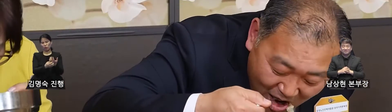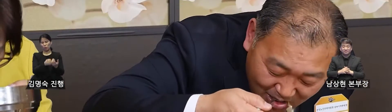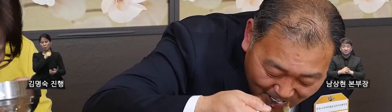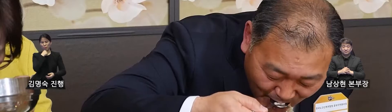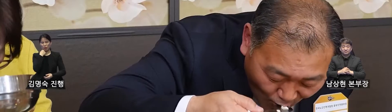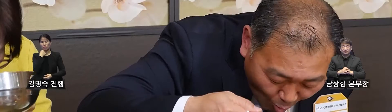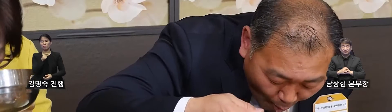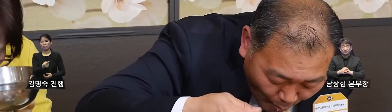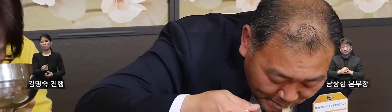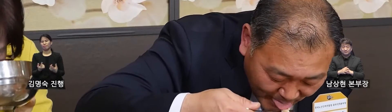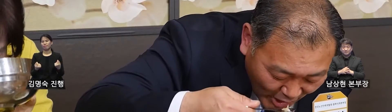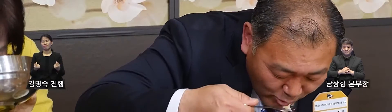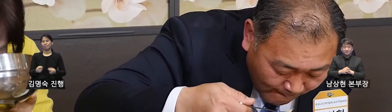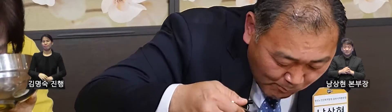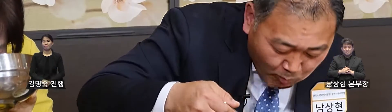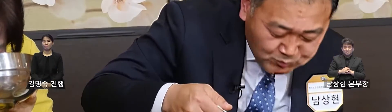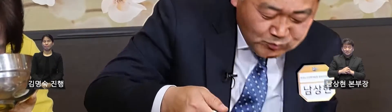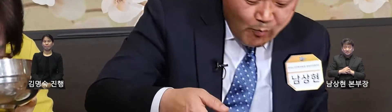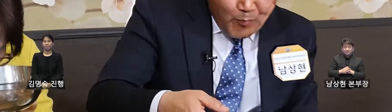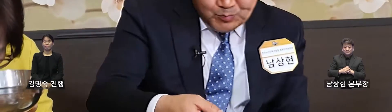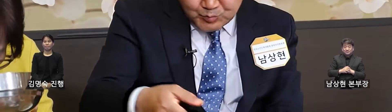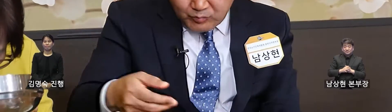맛있다.